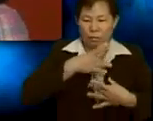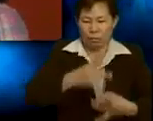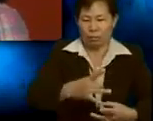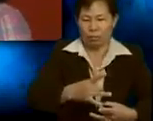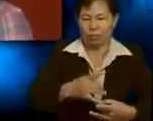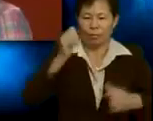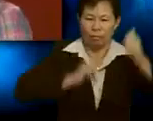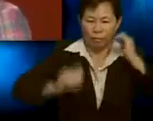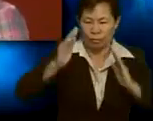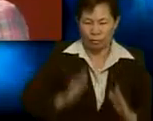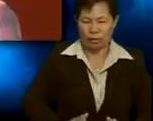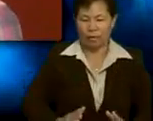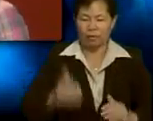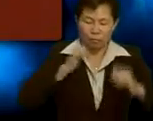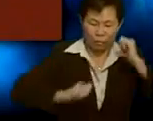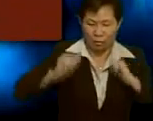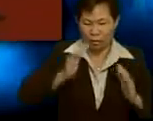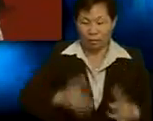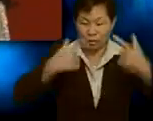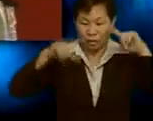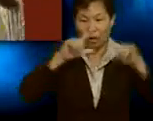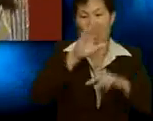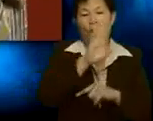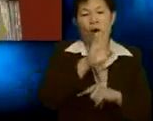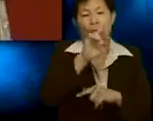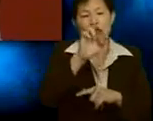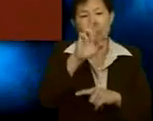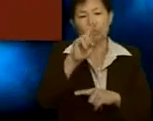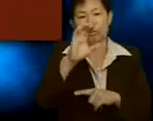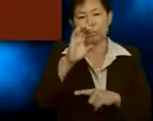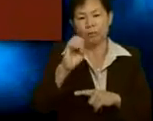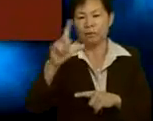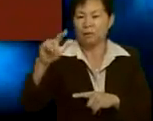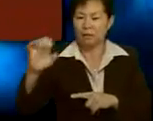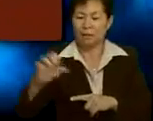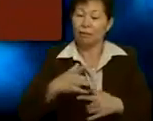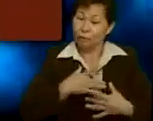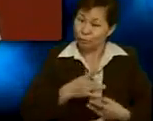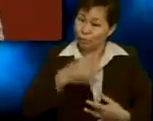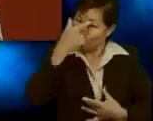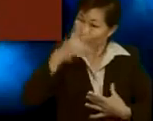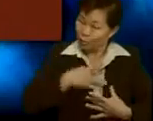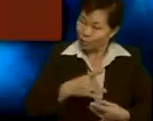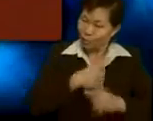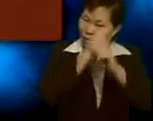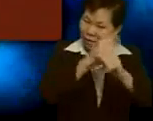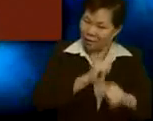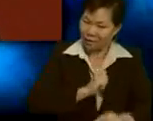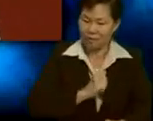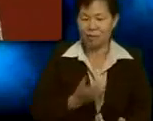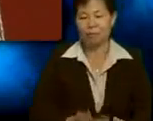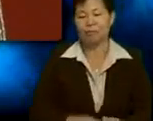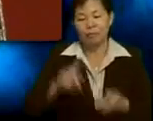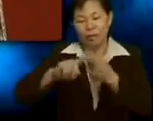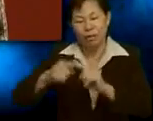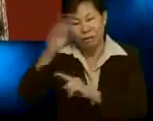meminati pelakon terkenal iaitu Bruce Lee. Oh, sebab itulah awak minat dengan seni mempertahankan diri kan? Kalau macam tu, samalah kita. Kepada